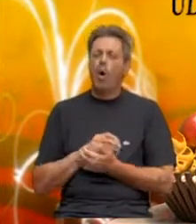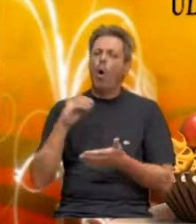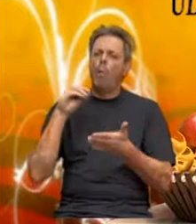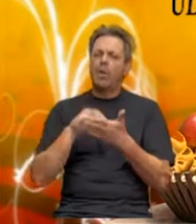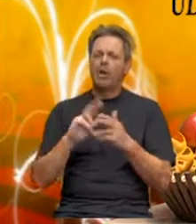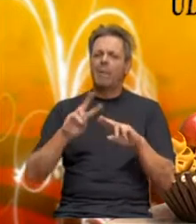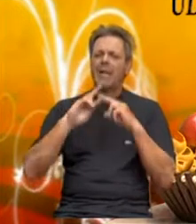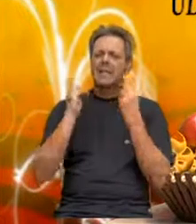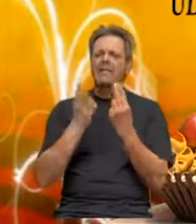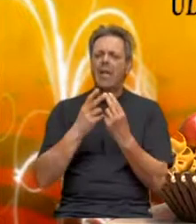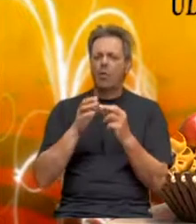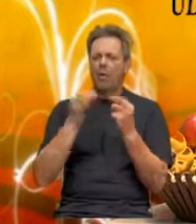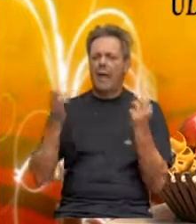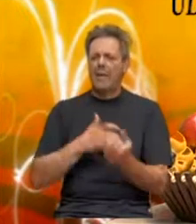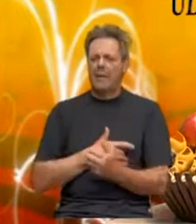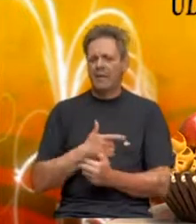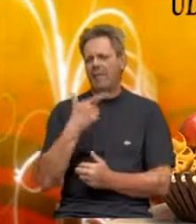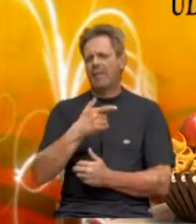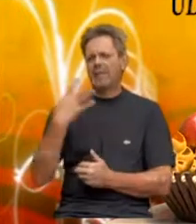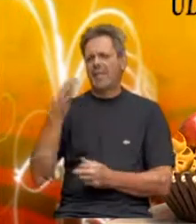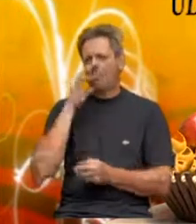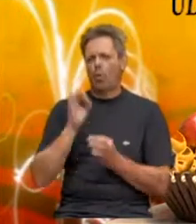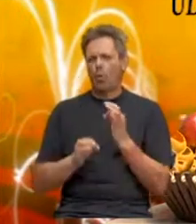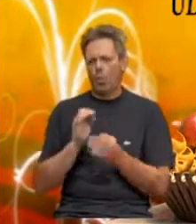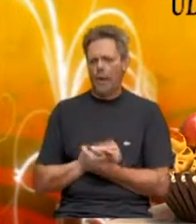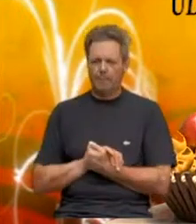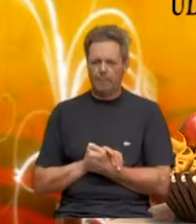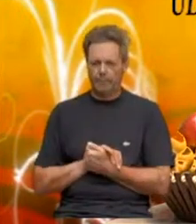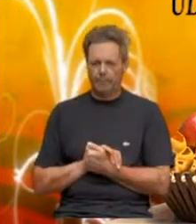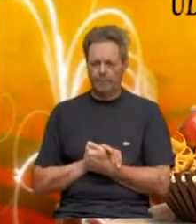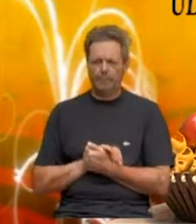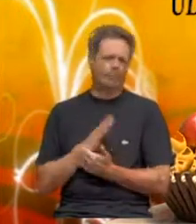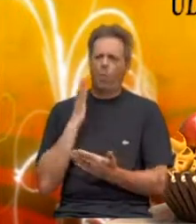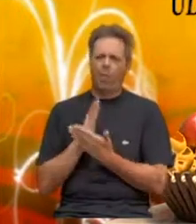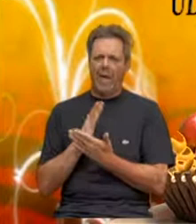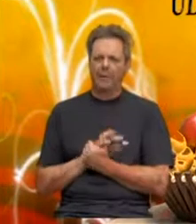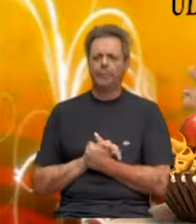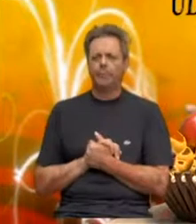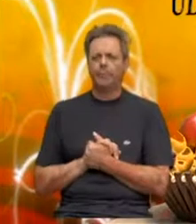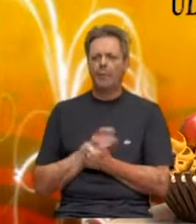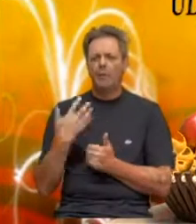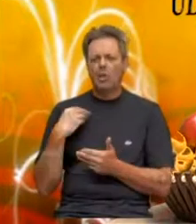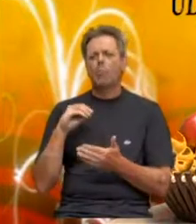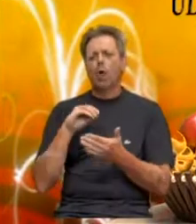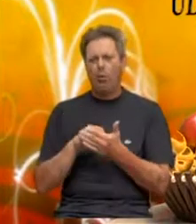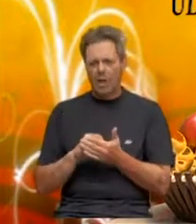obilježavanja Svjetskog dana srca, koji je 29. rujna uvijek, ali mi ćemo ga obilježiti 26.